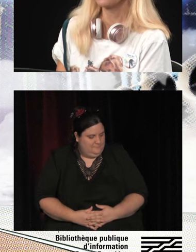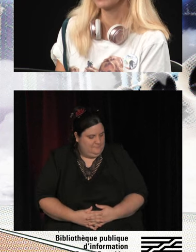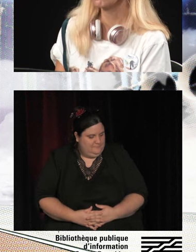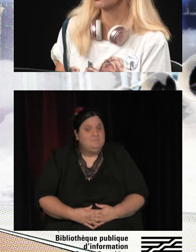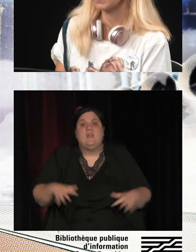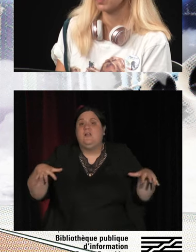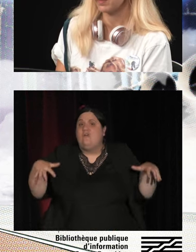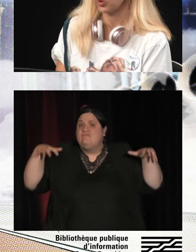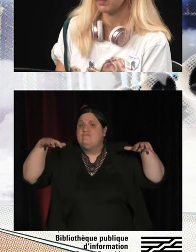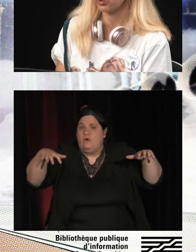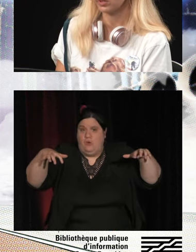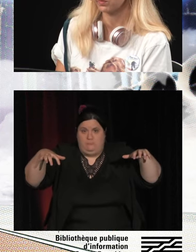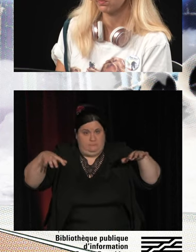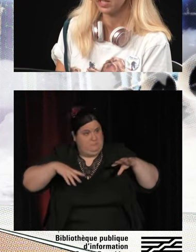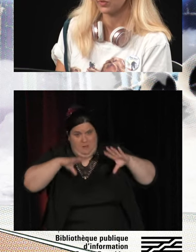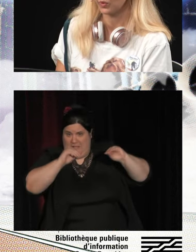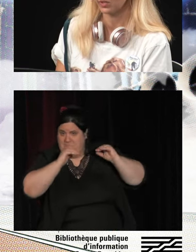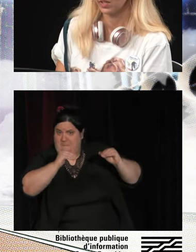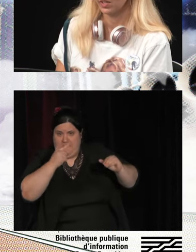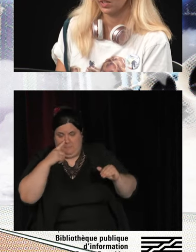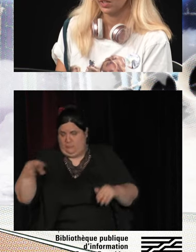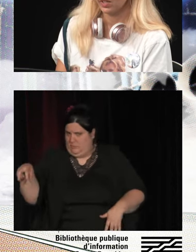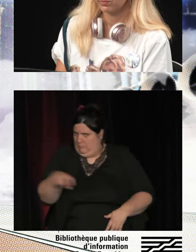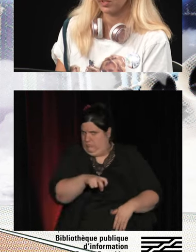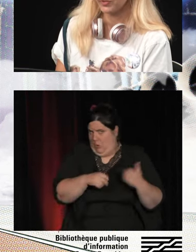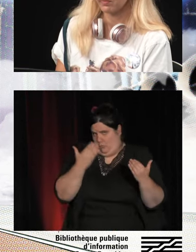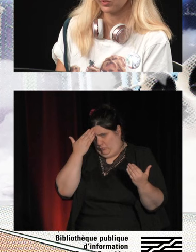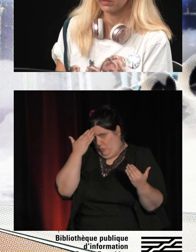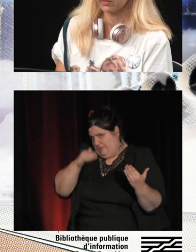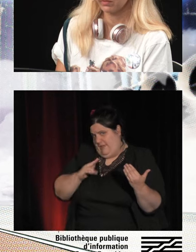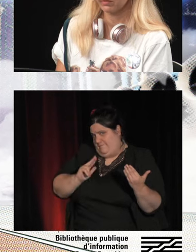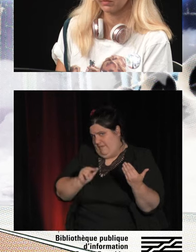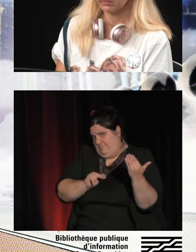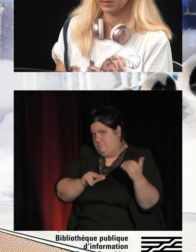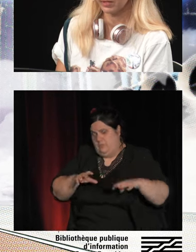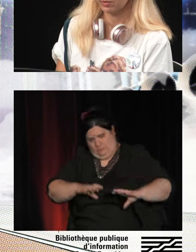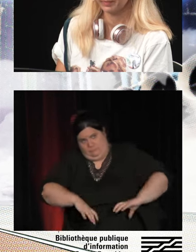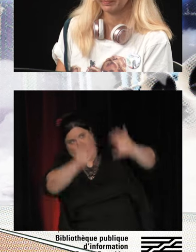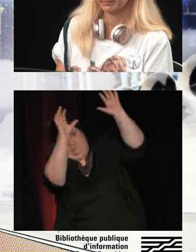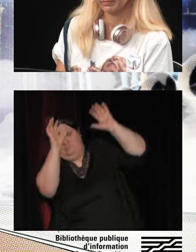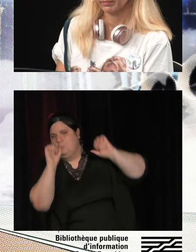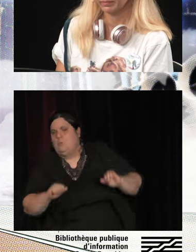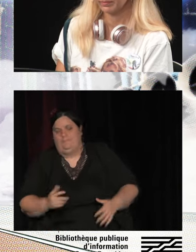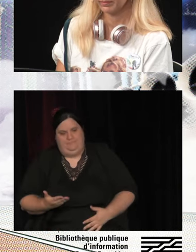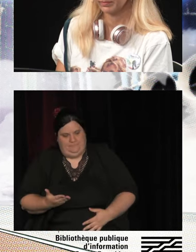Ici, le fantôme va toujours se mettre au même endroit, donc vous pouvez l'attendre. Vous pouvez lancer votre... Bah, bien sûr.